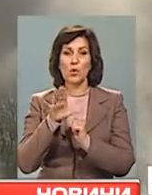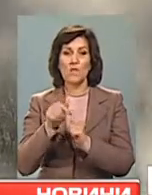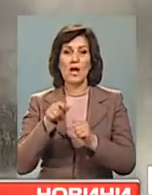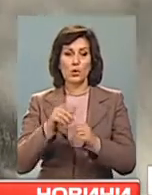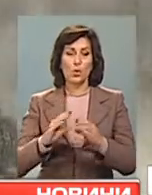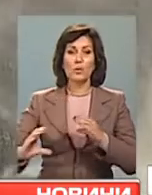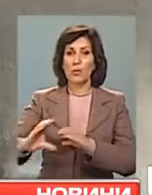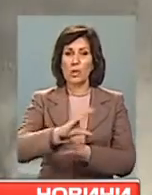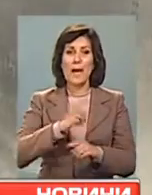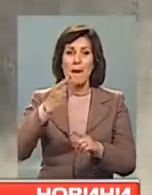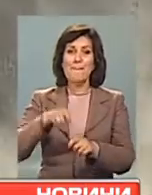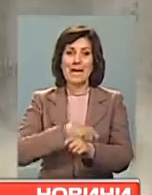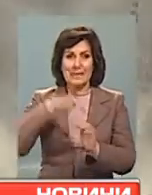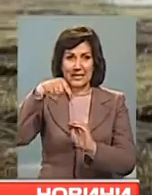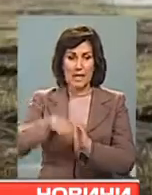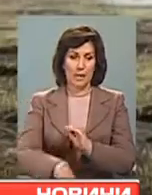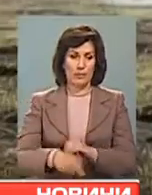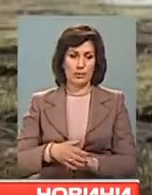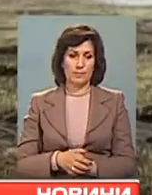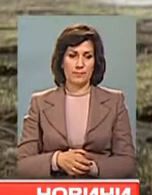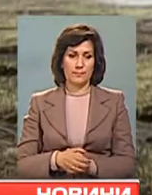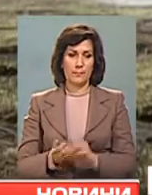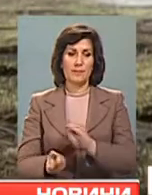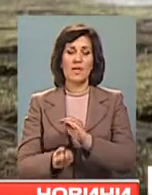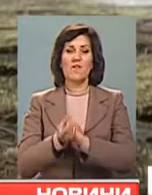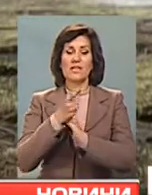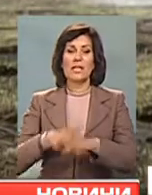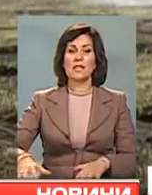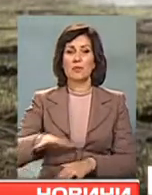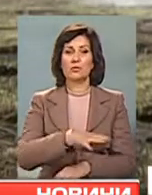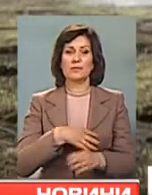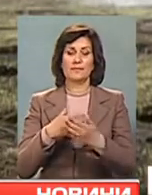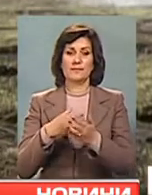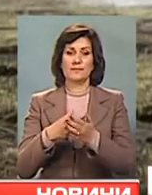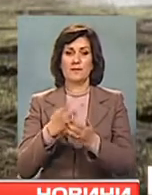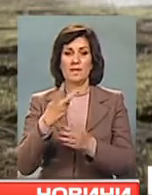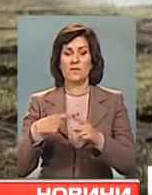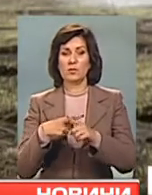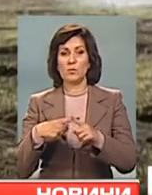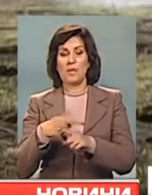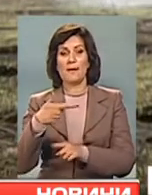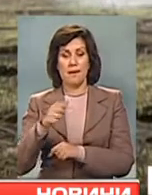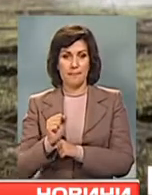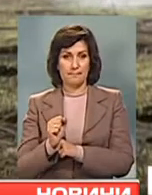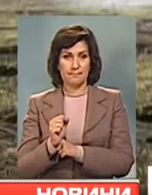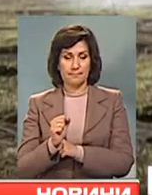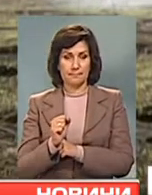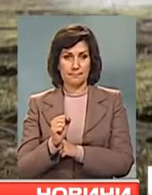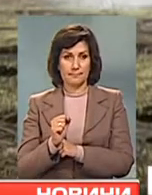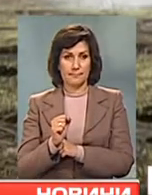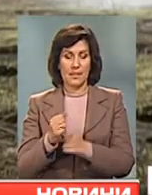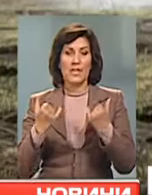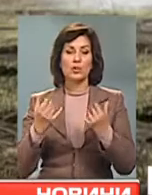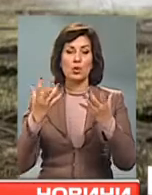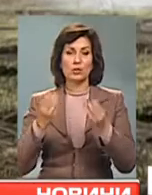торфу подекуди на метр завглибшки. Вона виникла на площі близько десь 2,5 гектар.